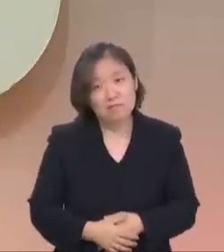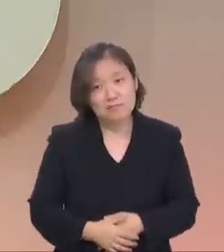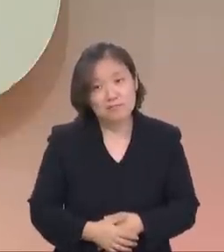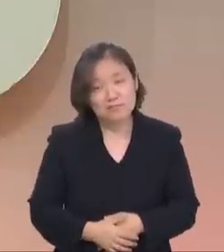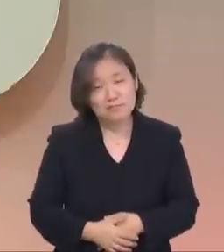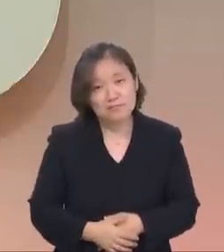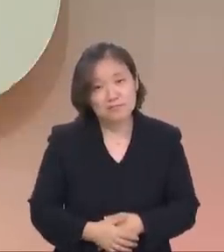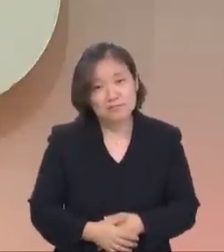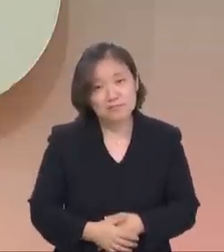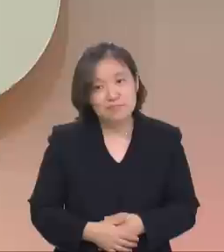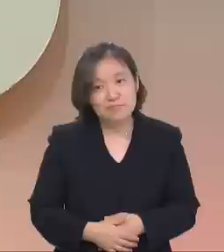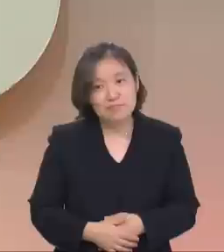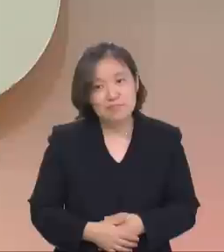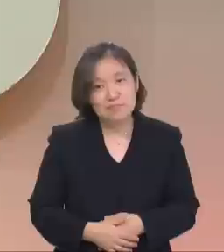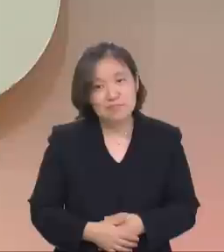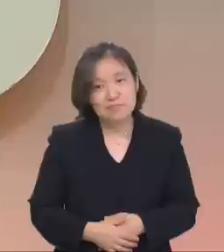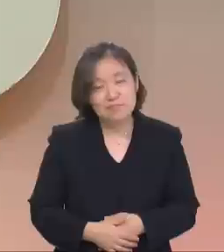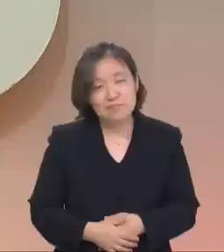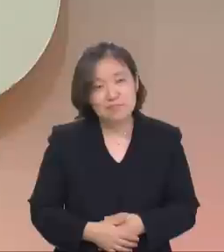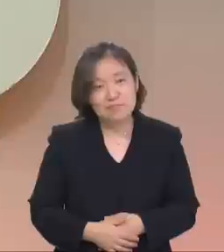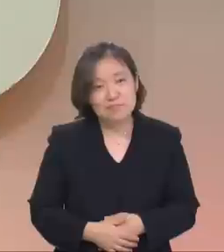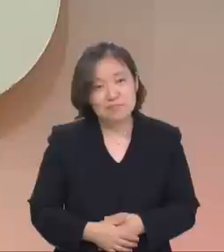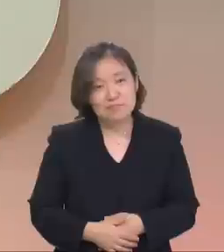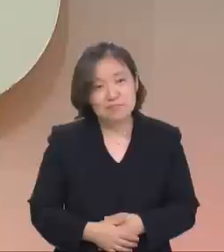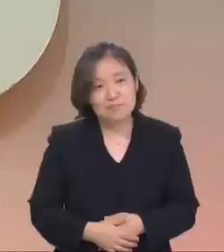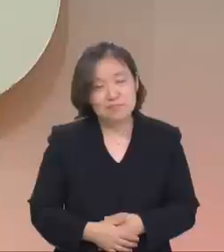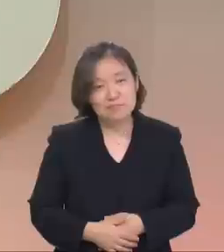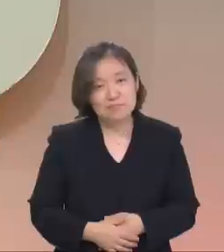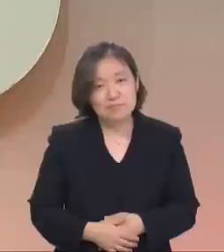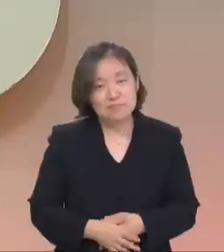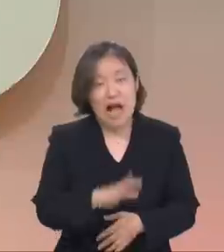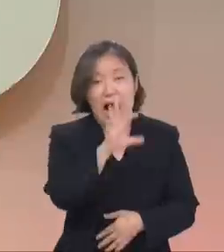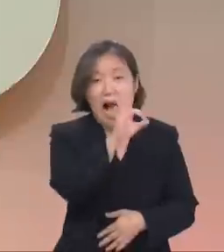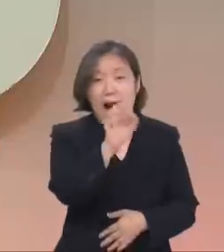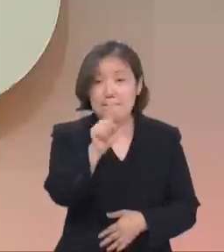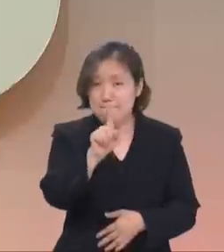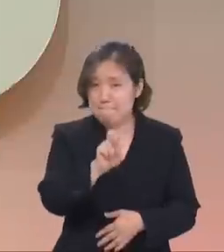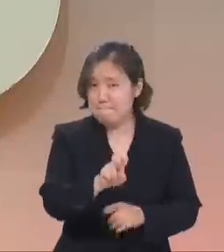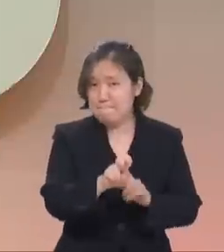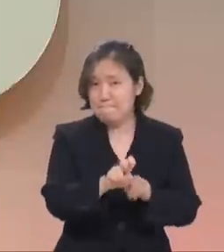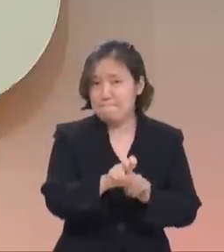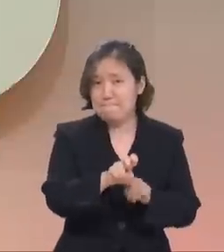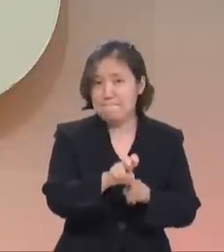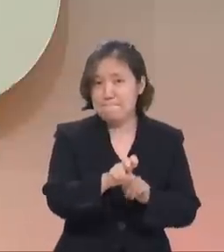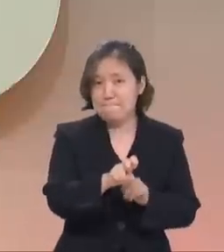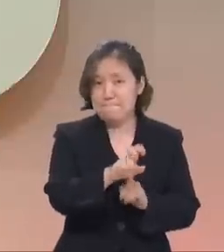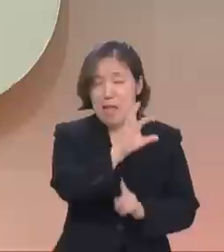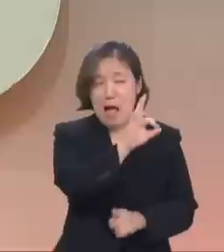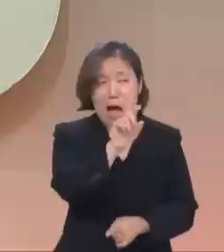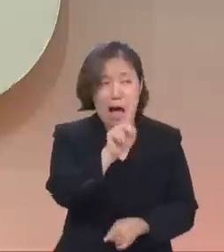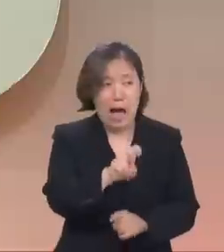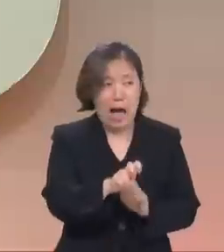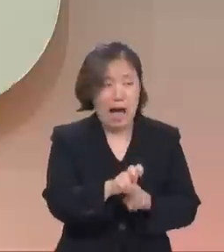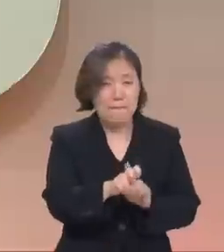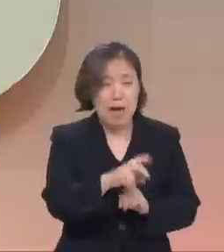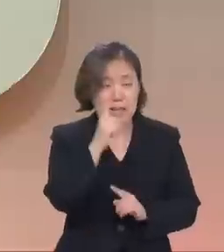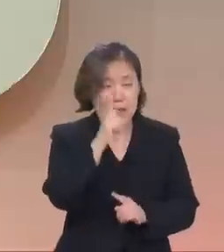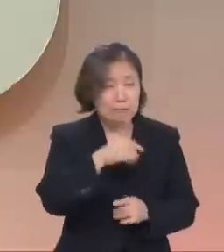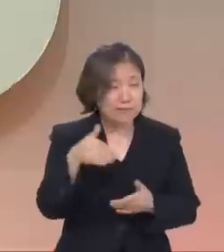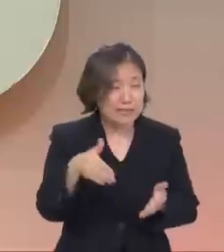본래 내 자식이었는데 엇나간 길을 간 나쁜 길에 빠진 아들과 같은